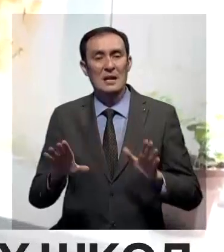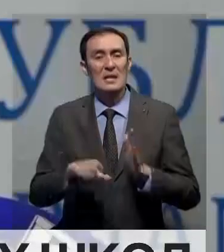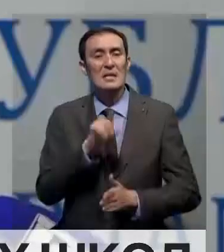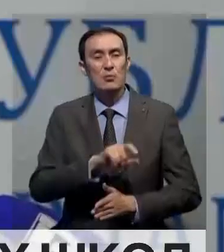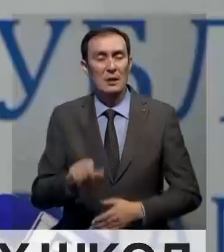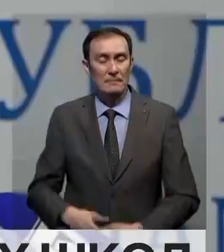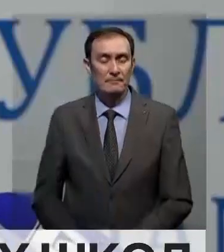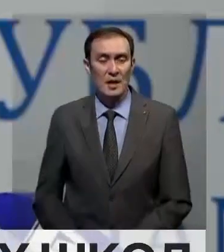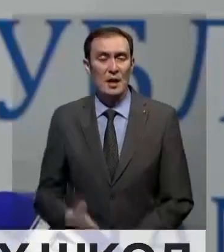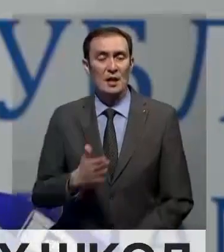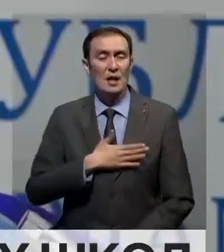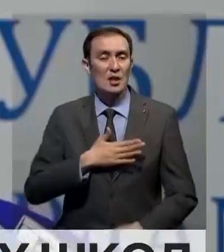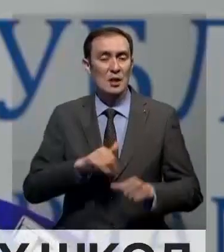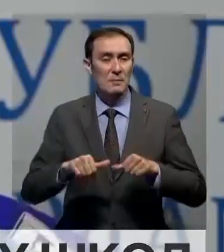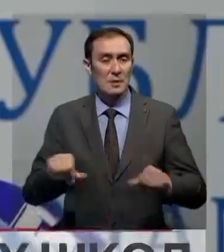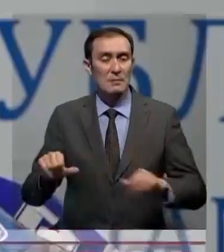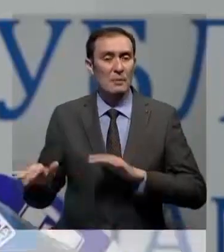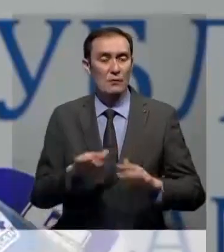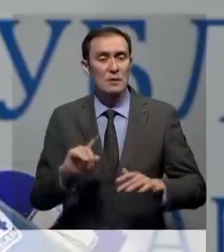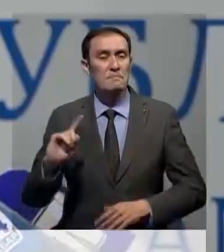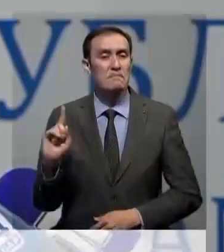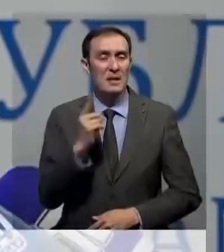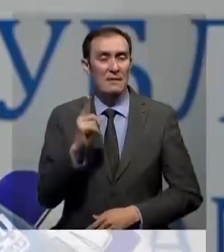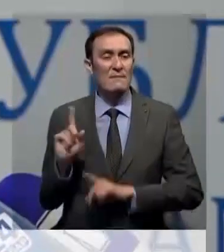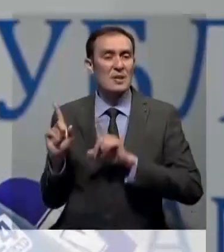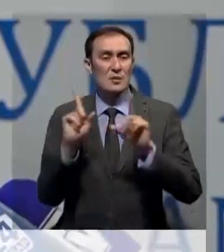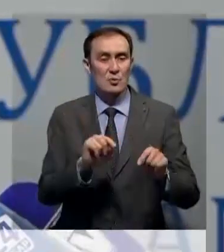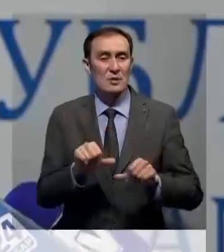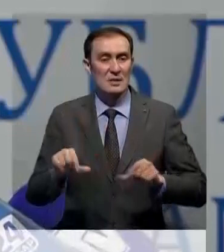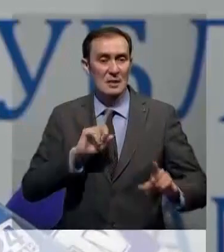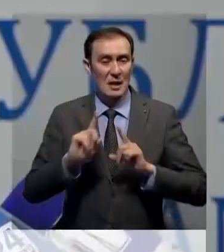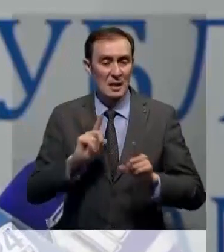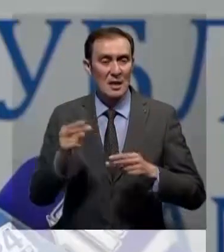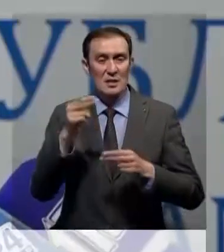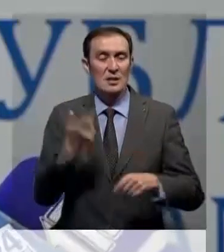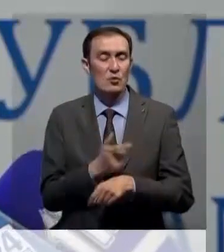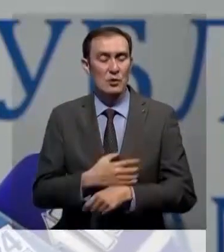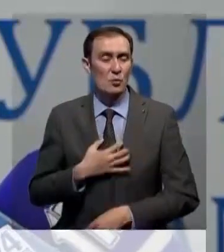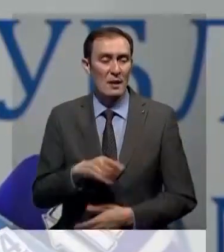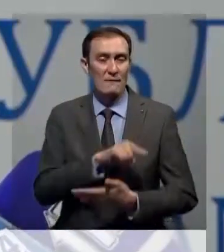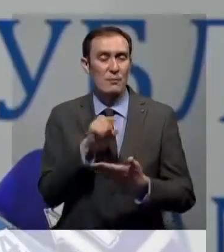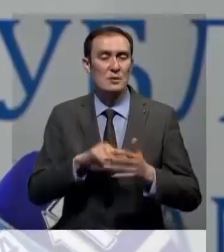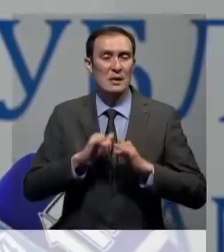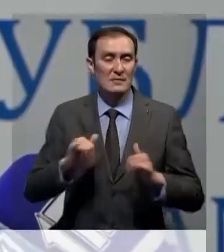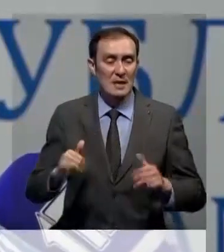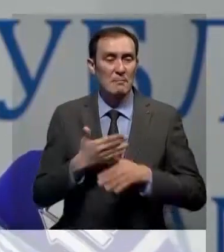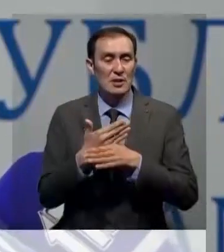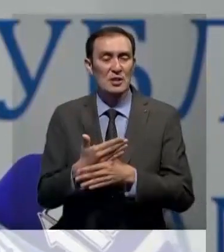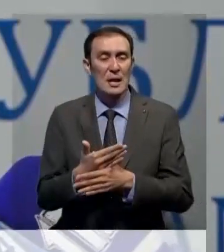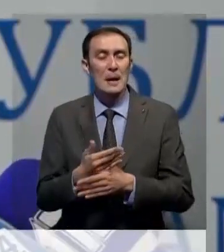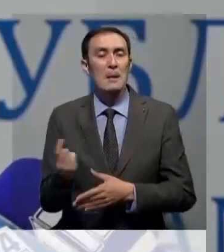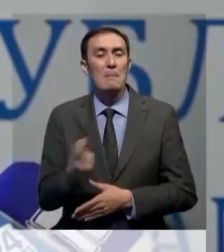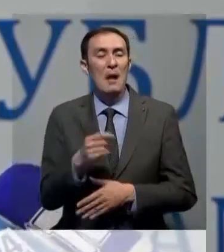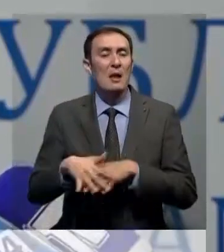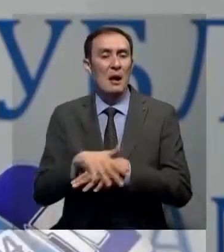мажилисменам. Наш комитет проводит свое первое выездное заседание. Тема очень актуальна – вопрос развития и поддержки малокомплектных